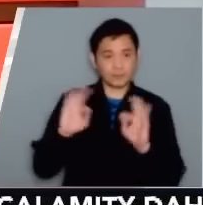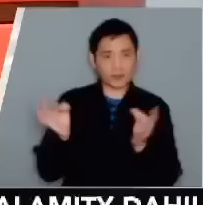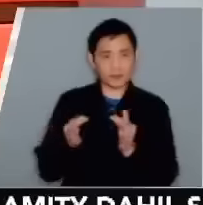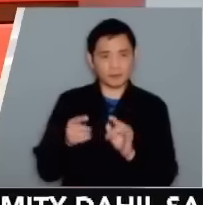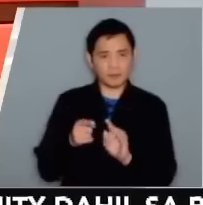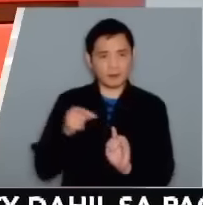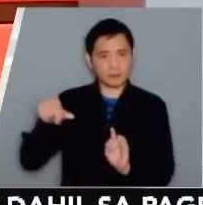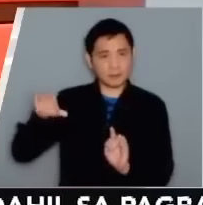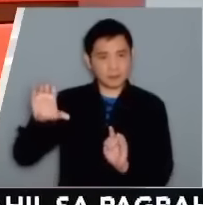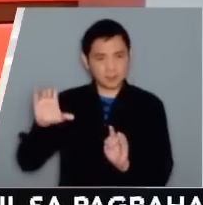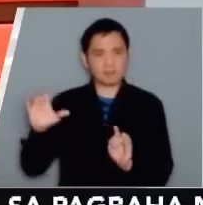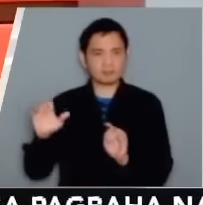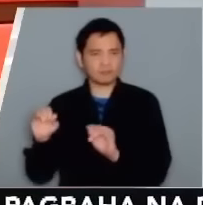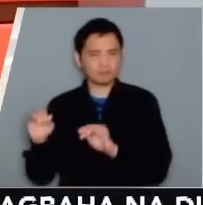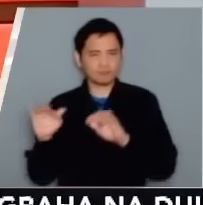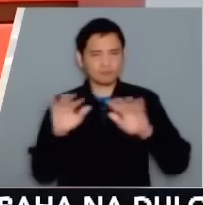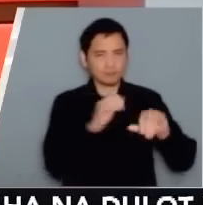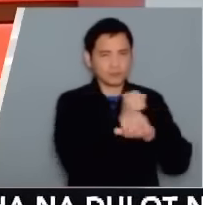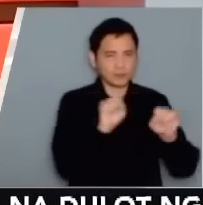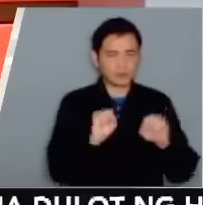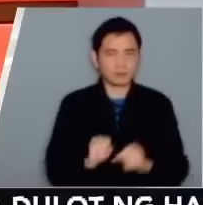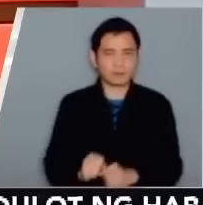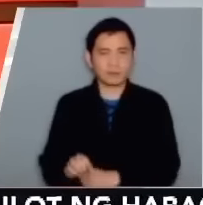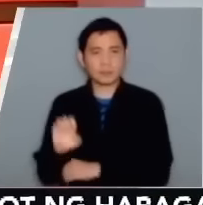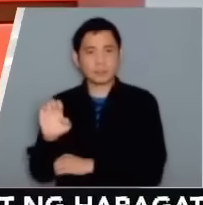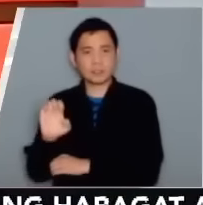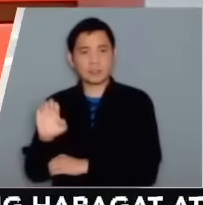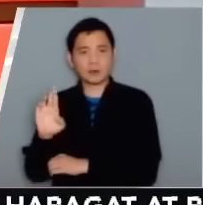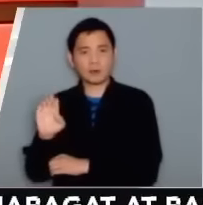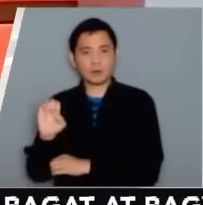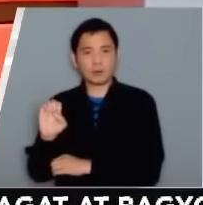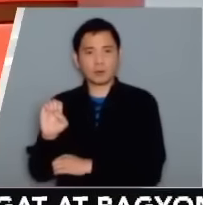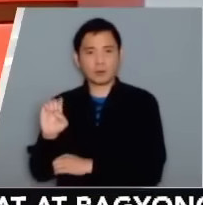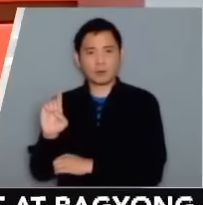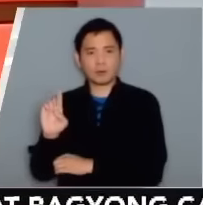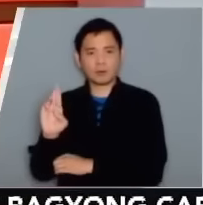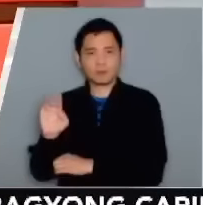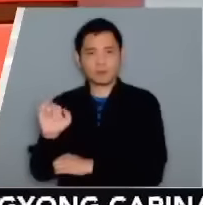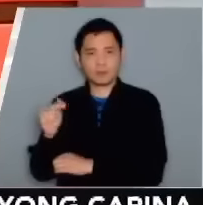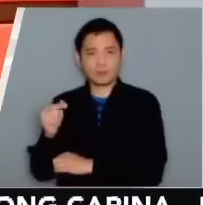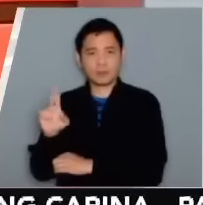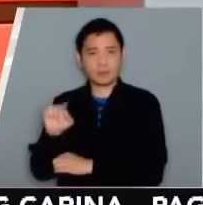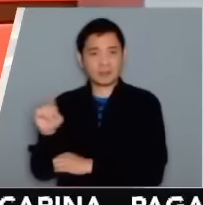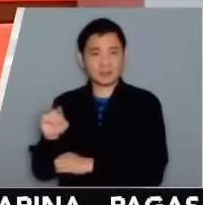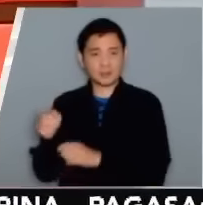Avenue na troma raw sa naranasang lampas taong baha may unang balita si Ej